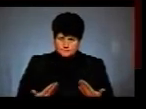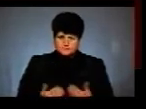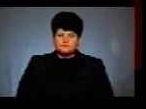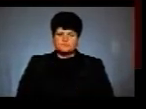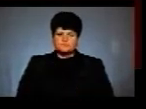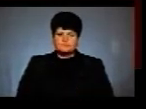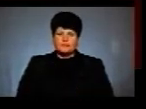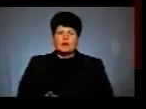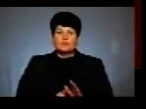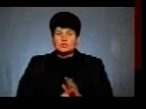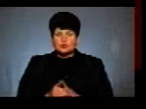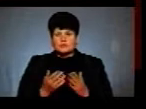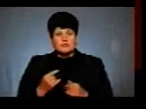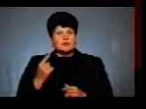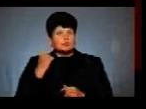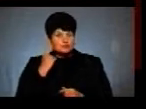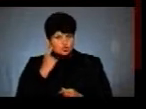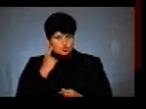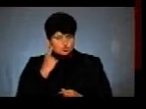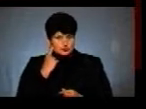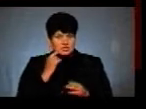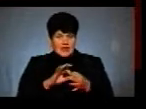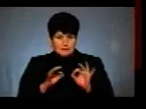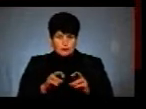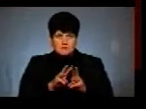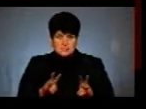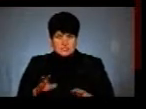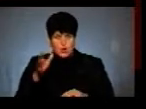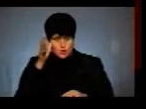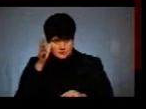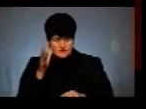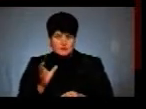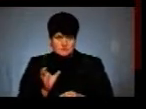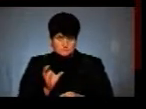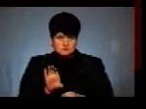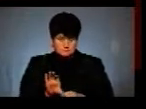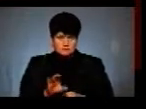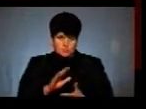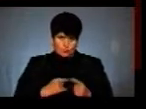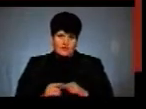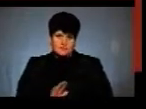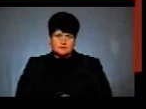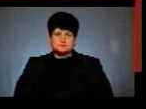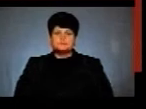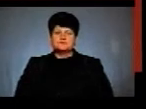Давайте насамперед почуємо репліку міністра освіти і науки України, а потім повернемося.